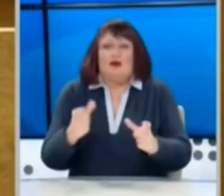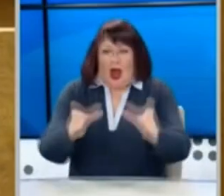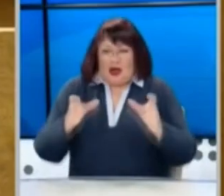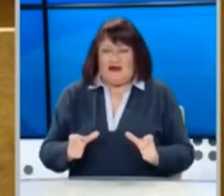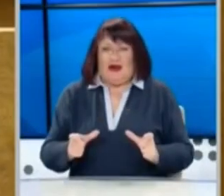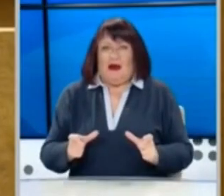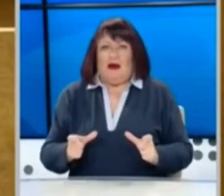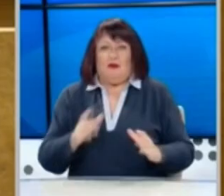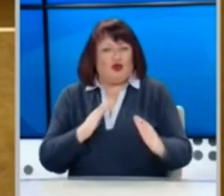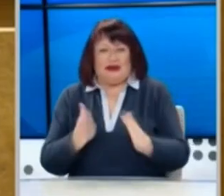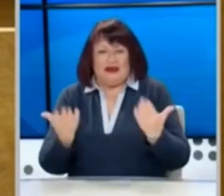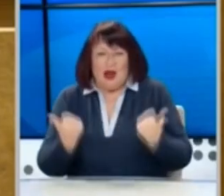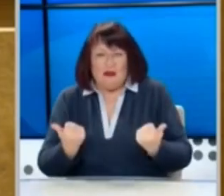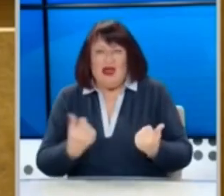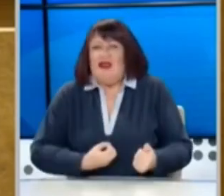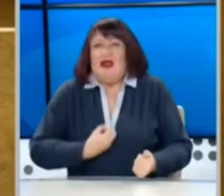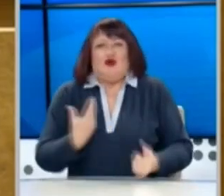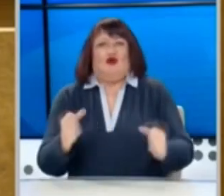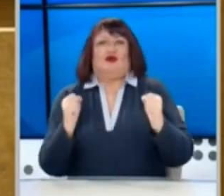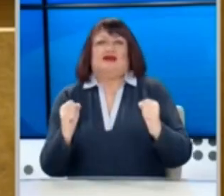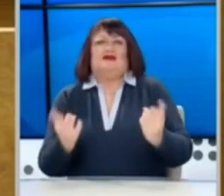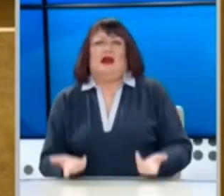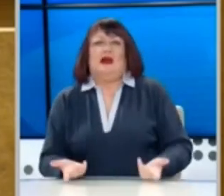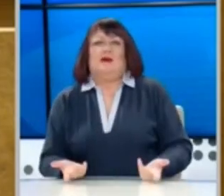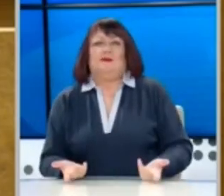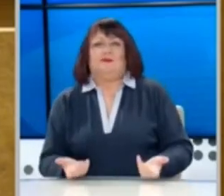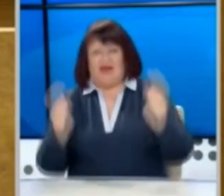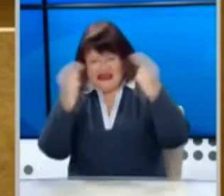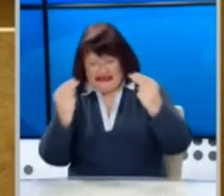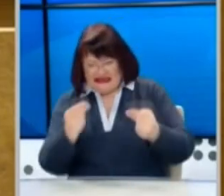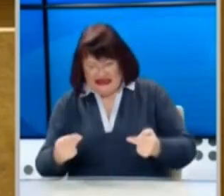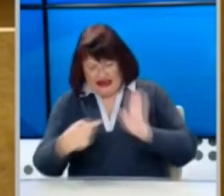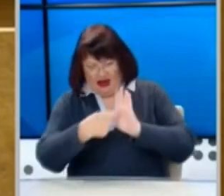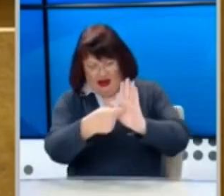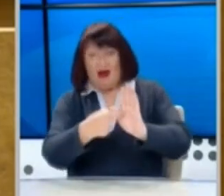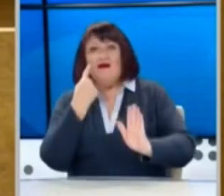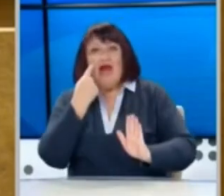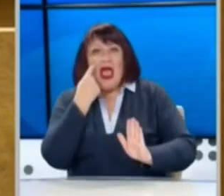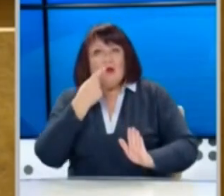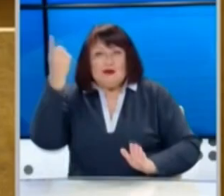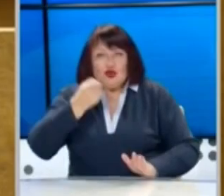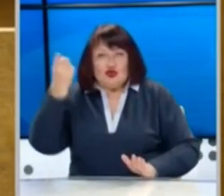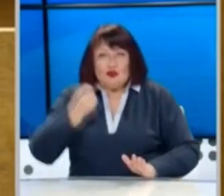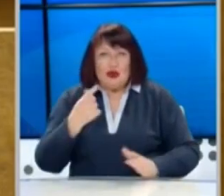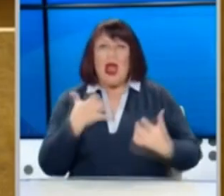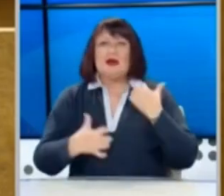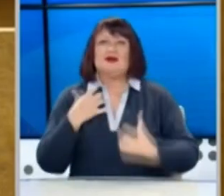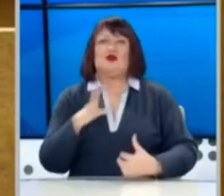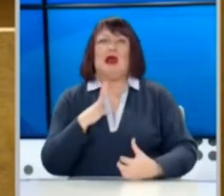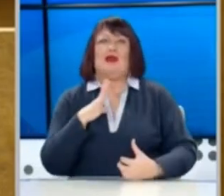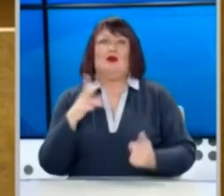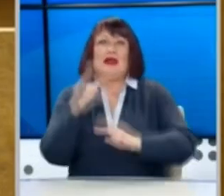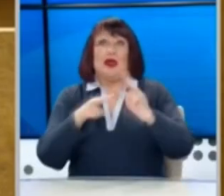ανασφάλειας το οποίο διακατέχει τους πολίτες όταν έχουμε αυτά τα στοιχεία σε σχέση με τα ακραία καιρικά φαινόμενα.